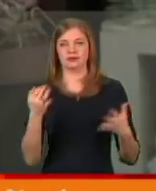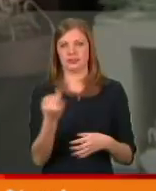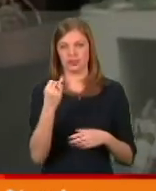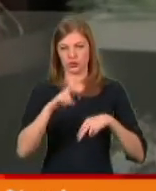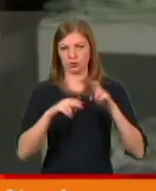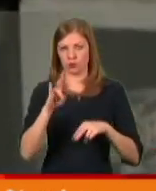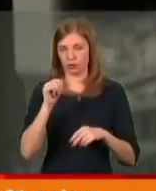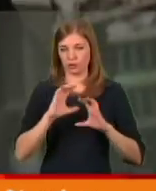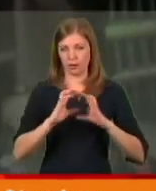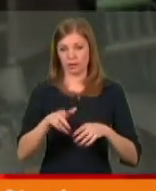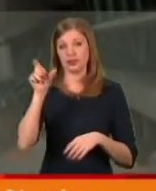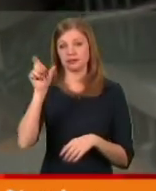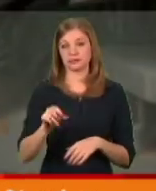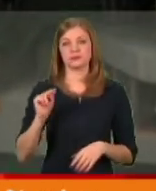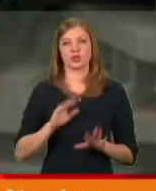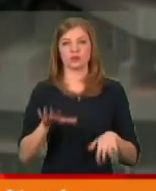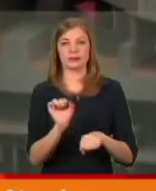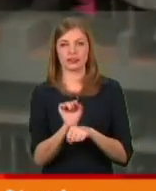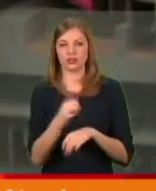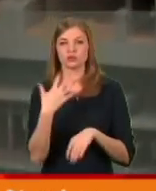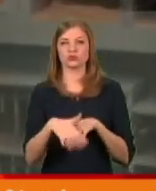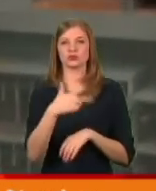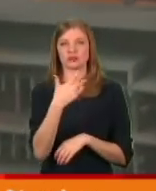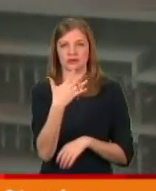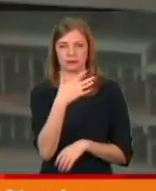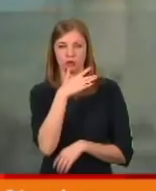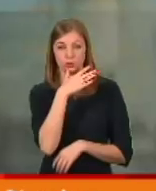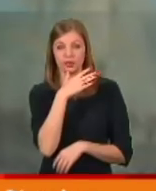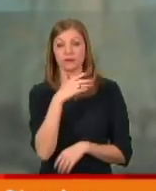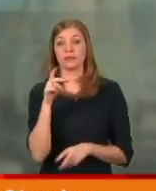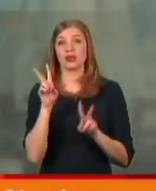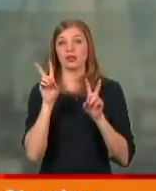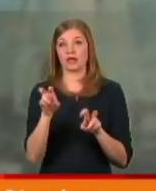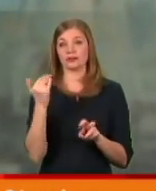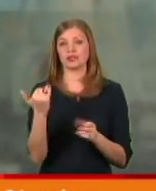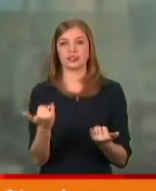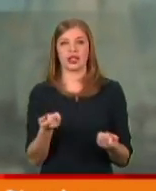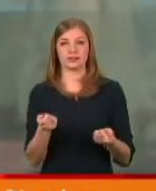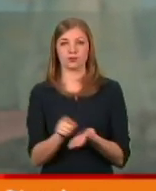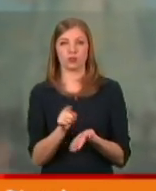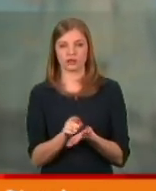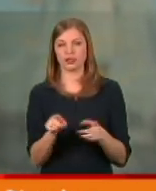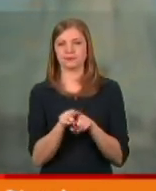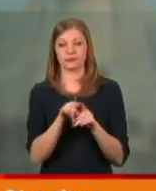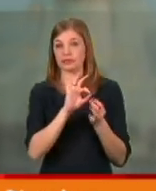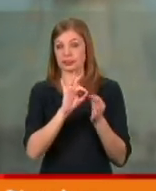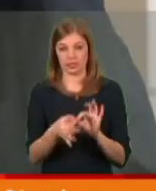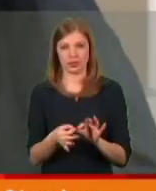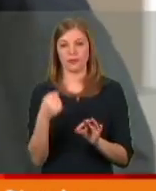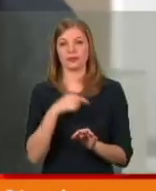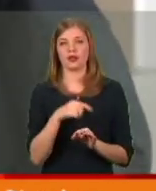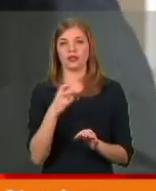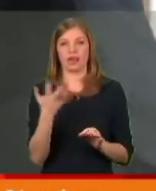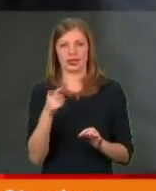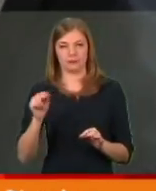планеті. Віктор Поповський працює на станції вже 35 років. Назва його нинішньої посади така ж складна, як і об'єкт,